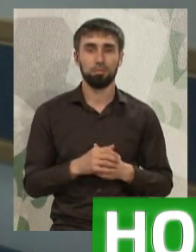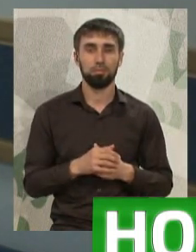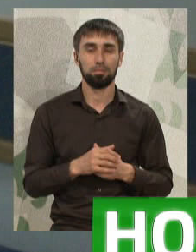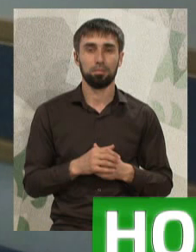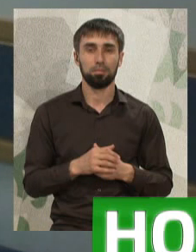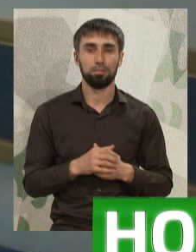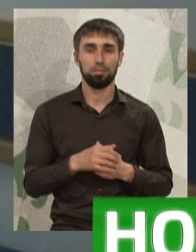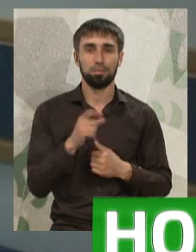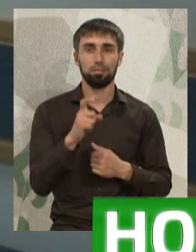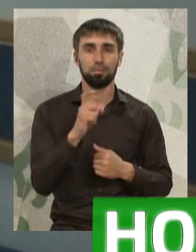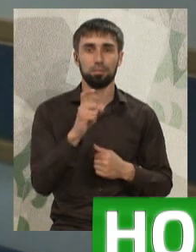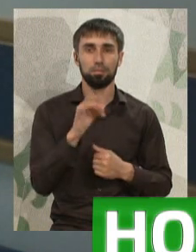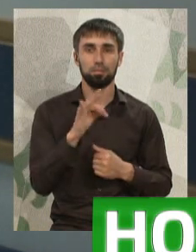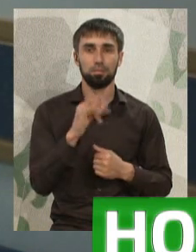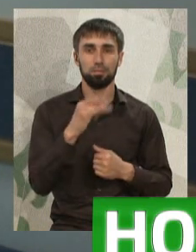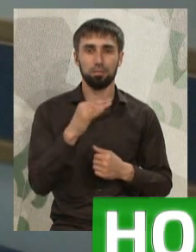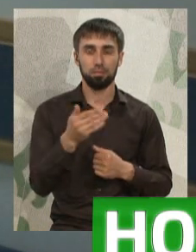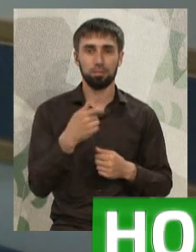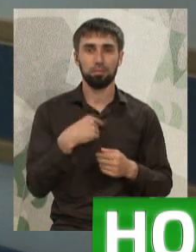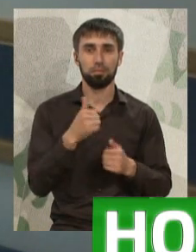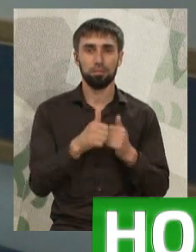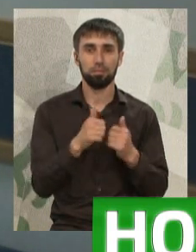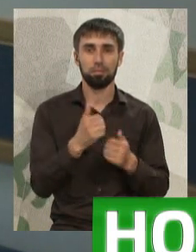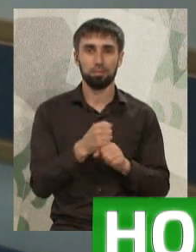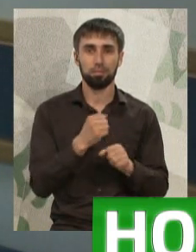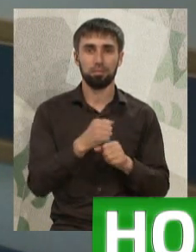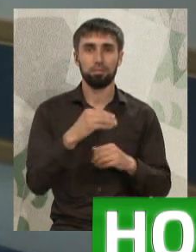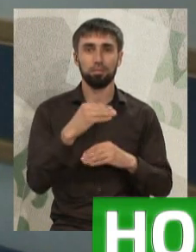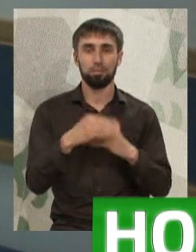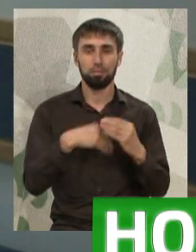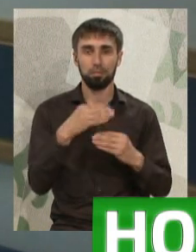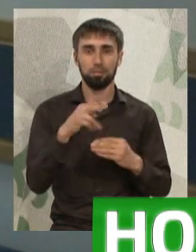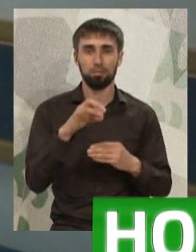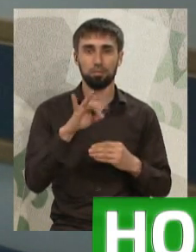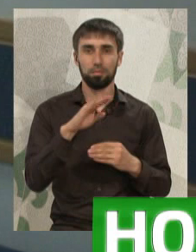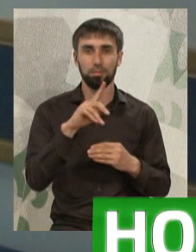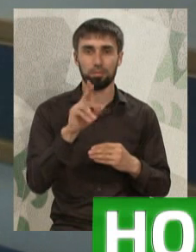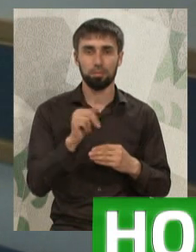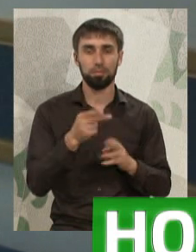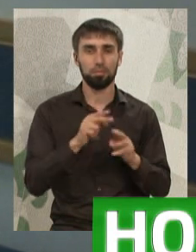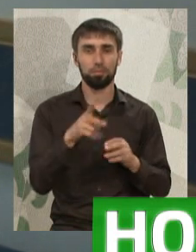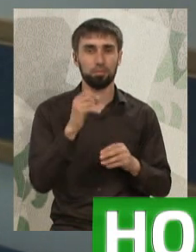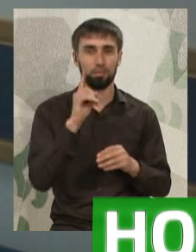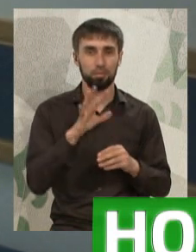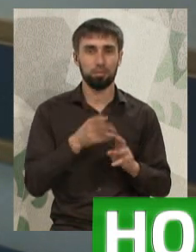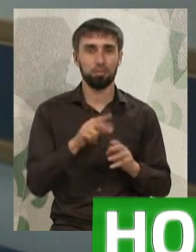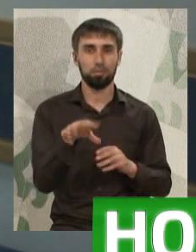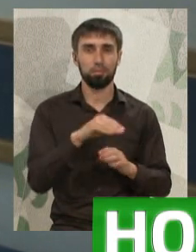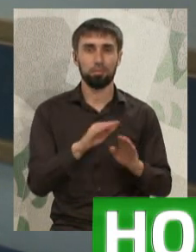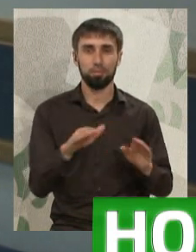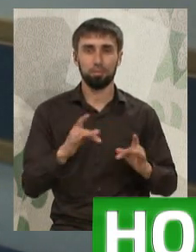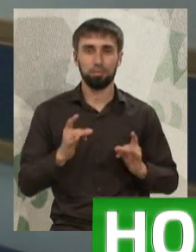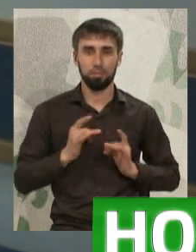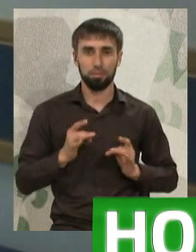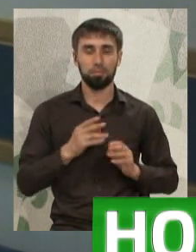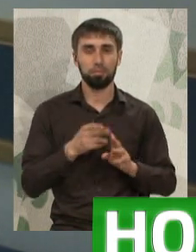В хирургическом отделении мы делаем перевязки детям, так как это не очень приятно. Детишки капризничают,